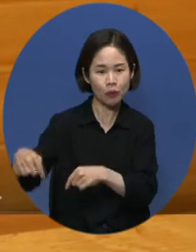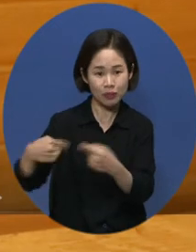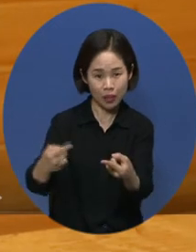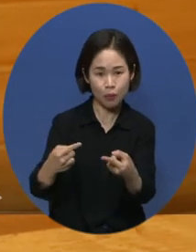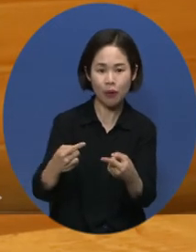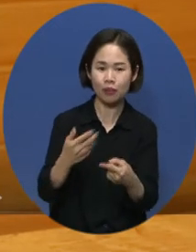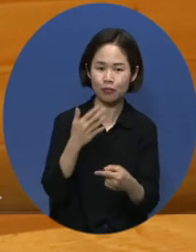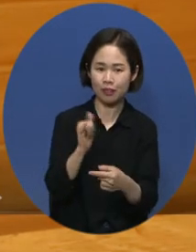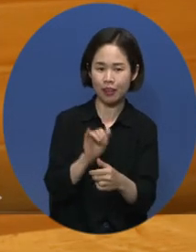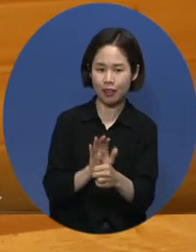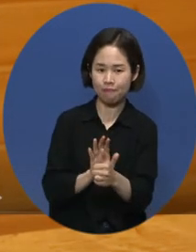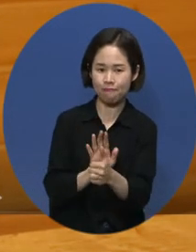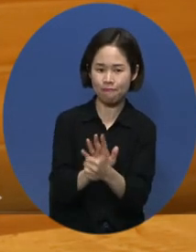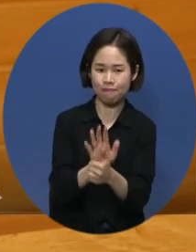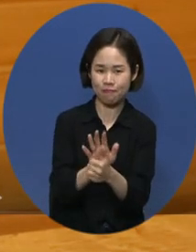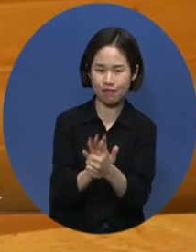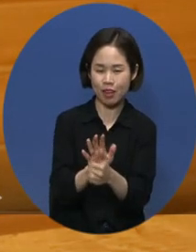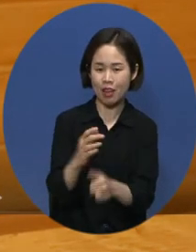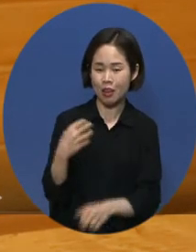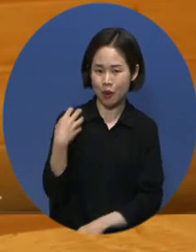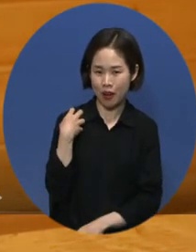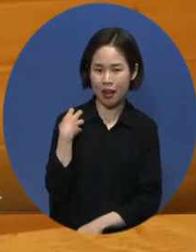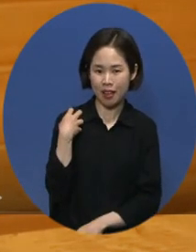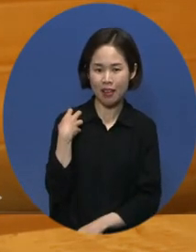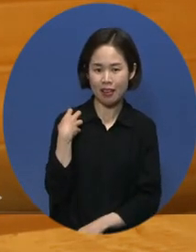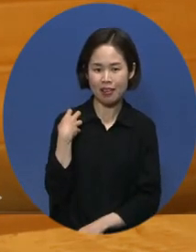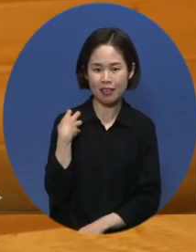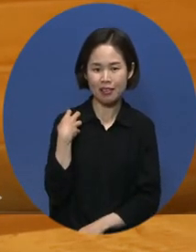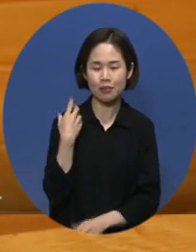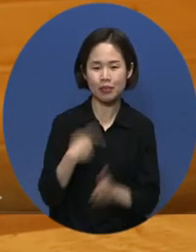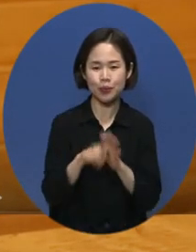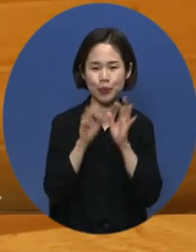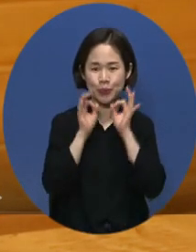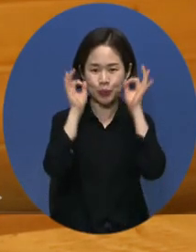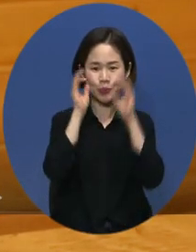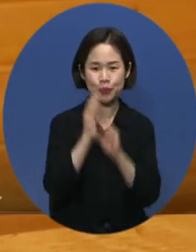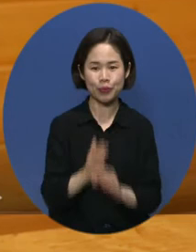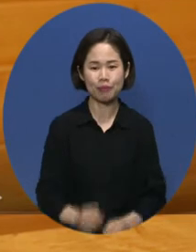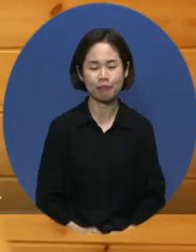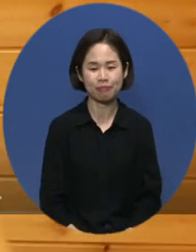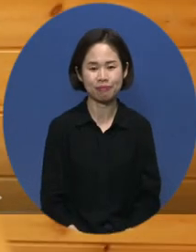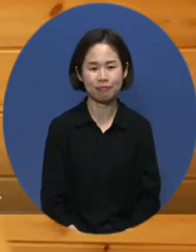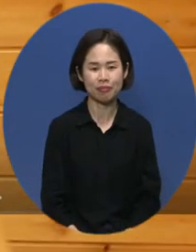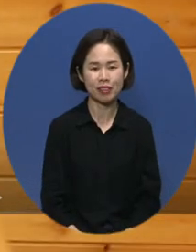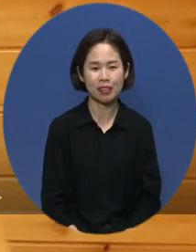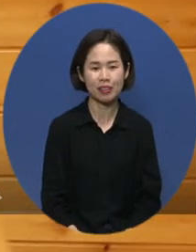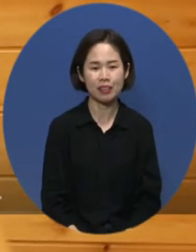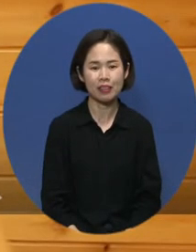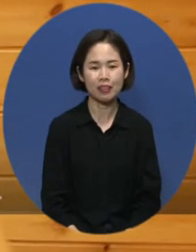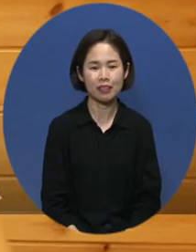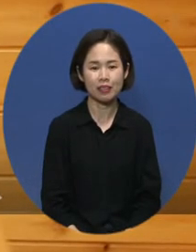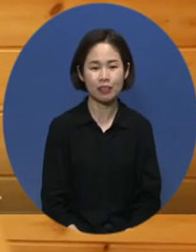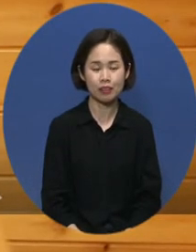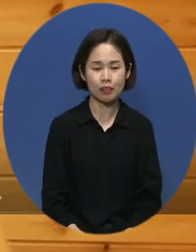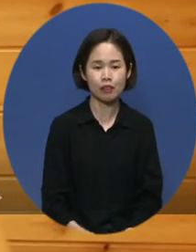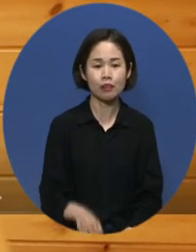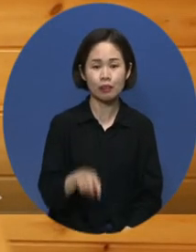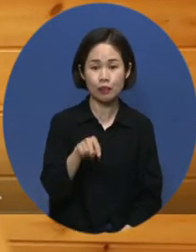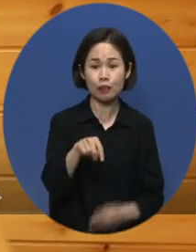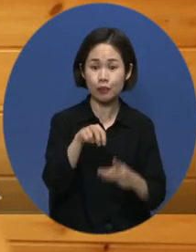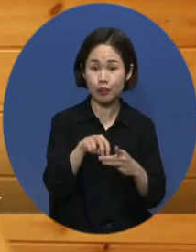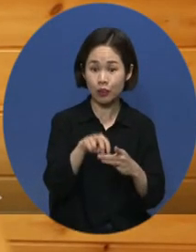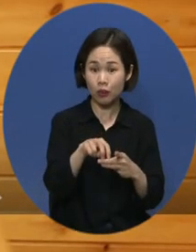같이 발달장애 이해하기 쉬운 자료들을 보편화시키려고 노력하고 있습니다. 그 알다에서 만든 작업물들을